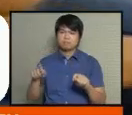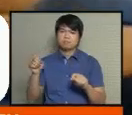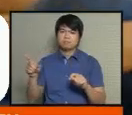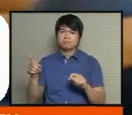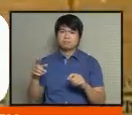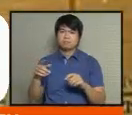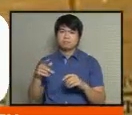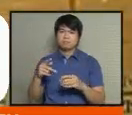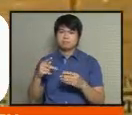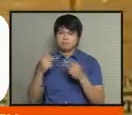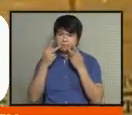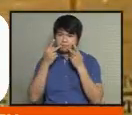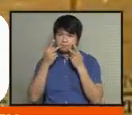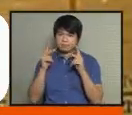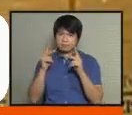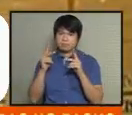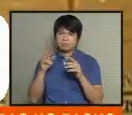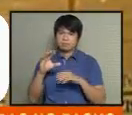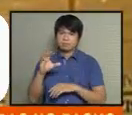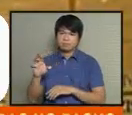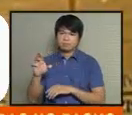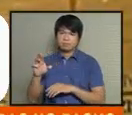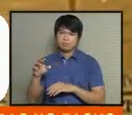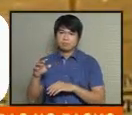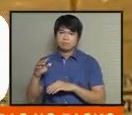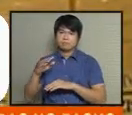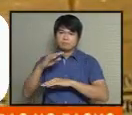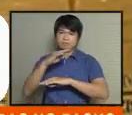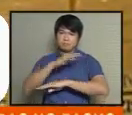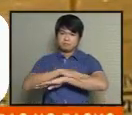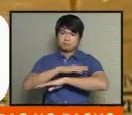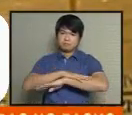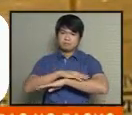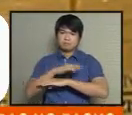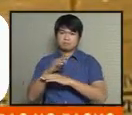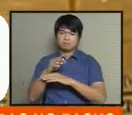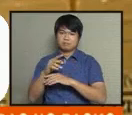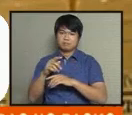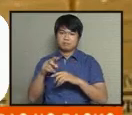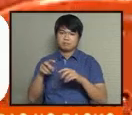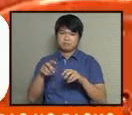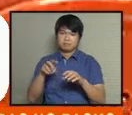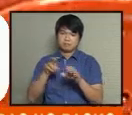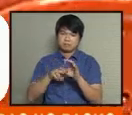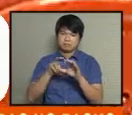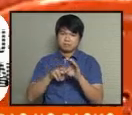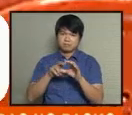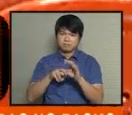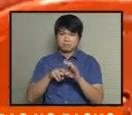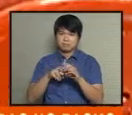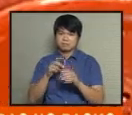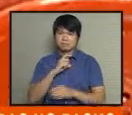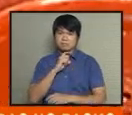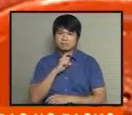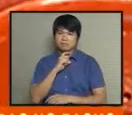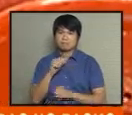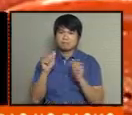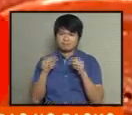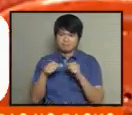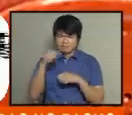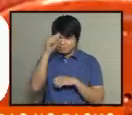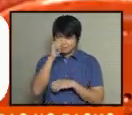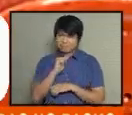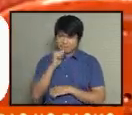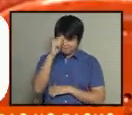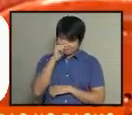public CR, nagsisilbing tulugan raw nila ang mga bakal na upuan. Kaya pa naman po. Titiisin na lang